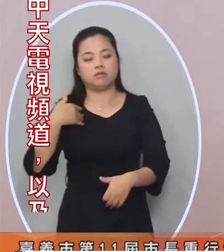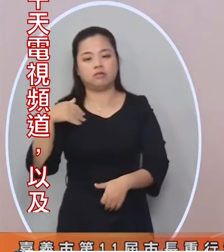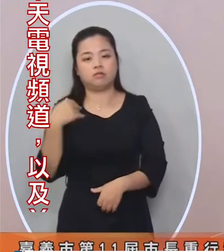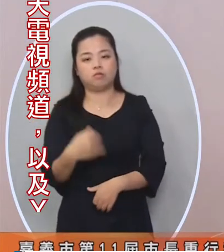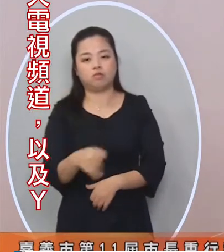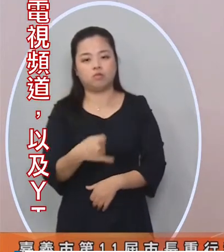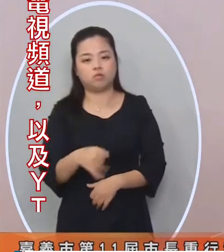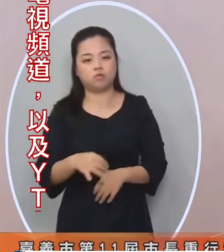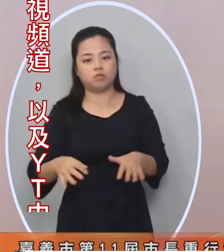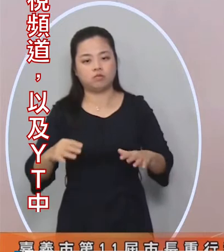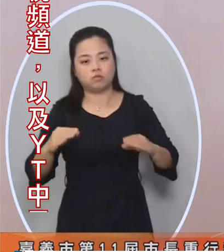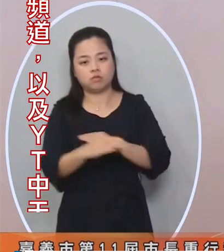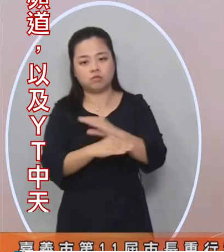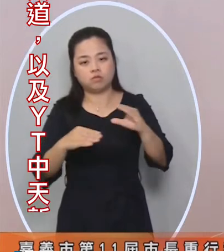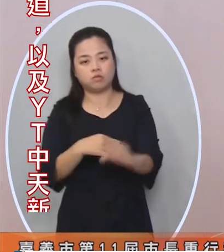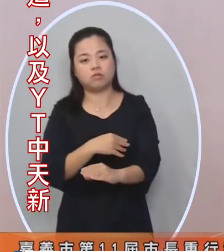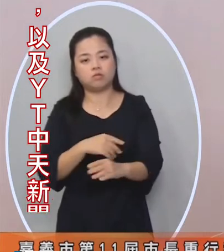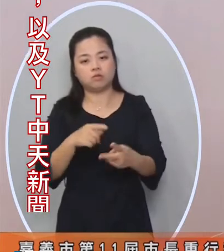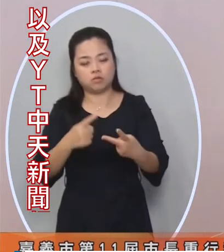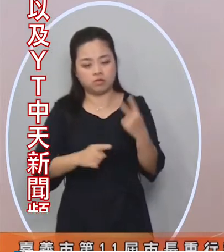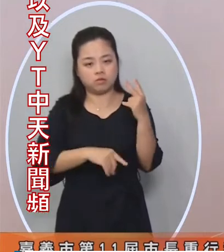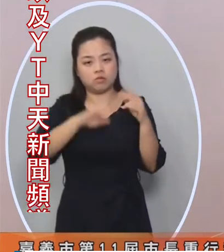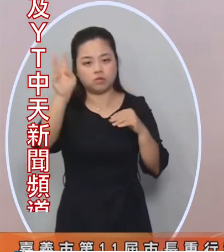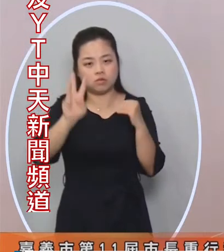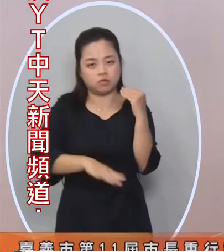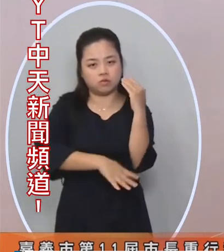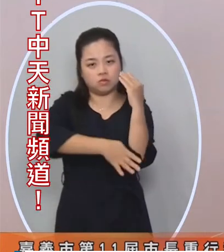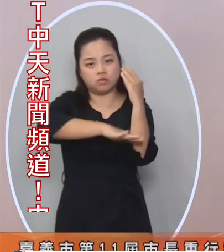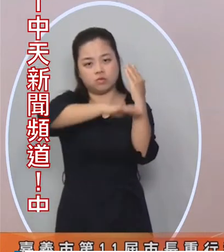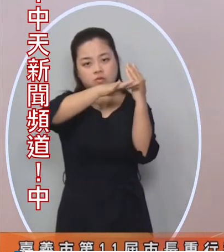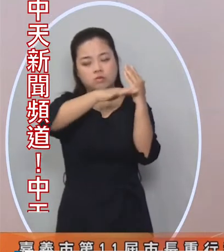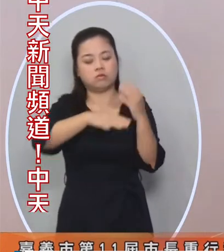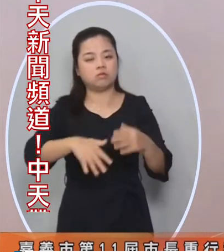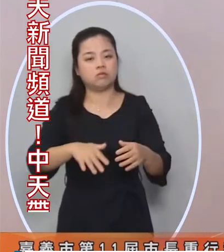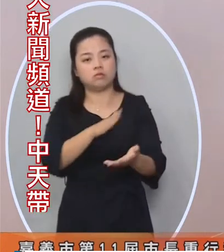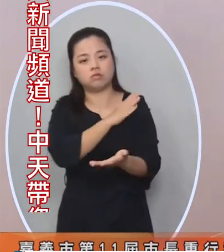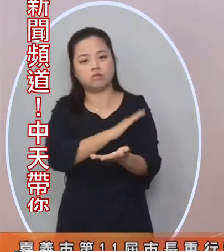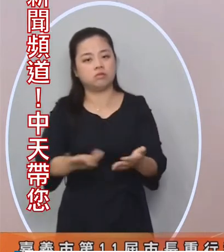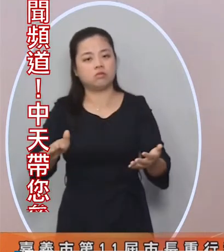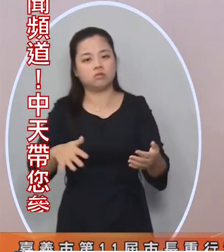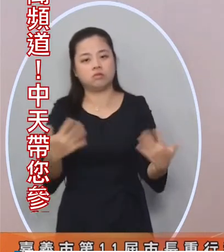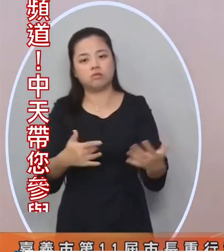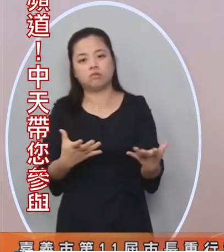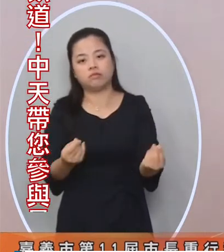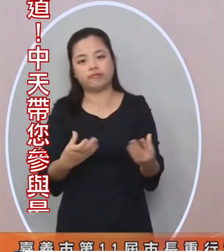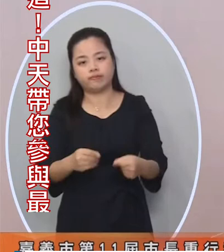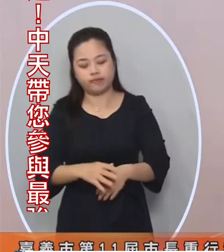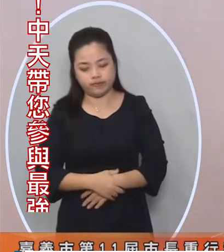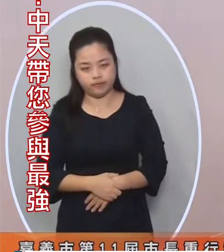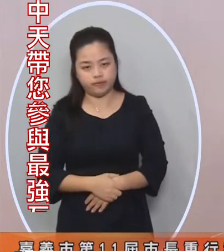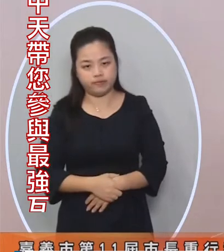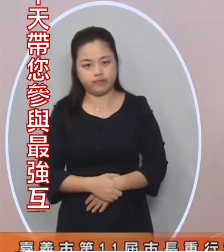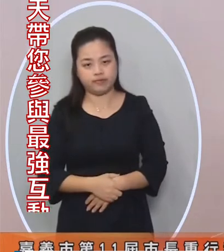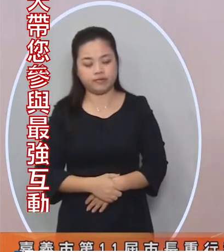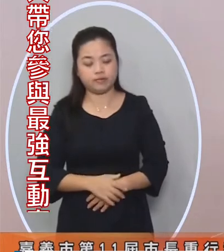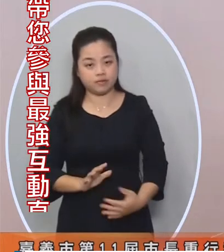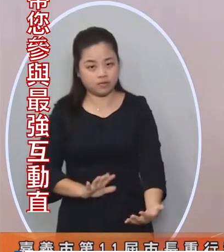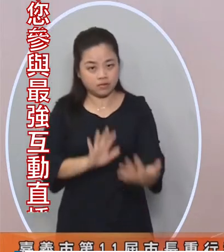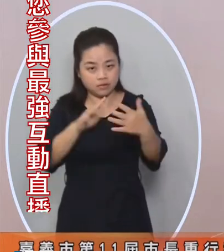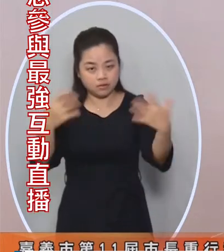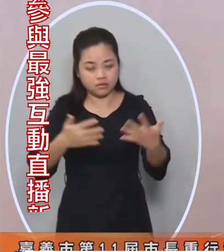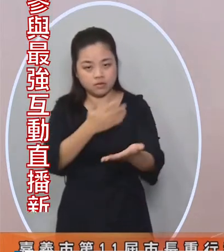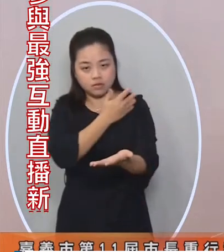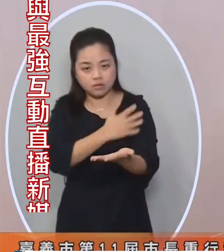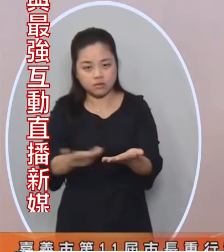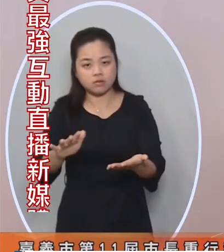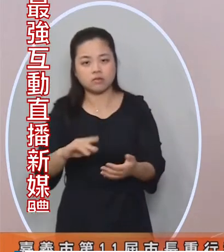咱包括交通的问题，咱包括饮水的问题，这些问题拢无解决。所以面对这些问题，要怎解